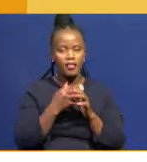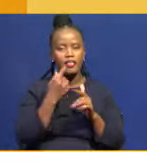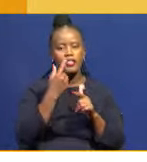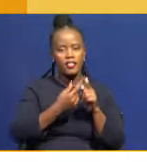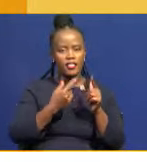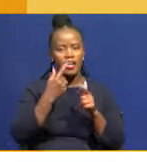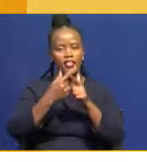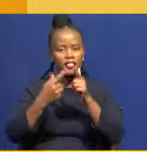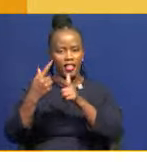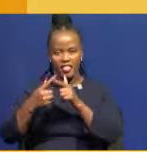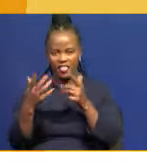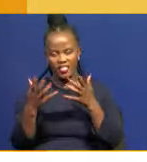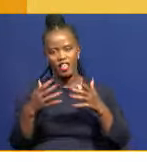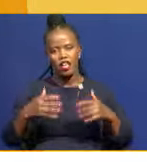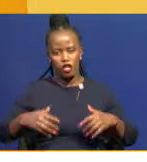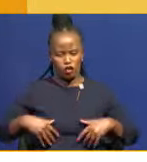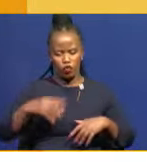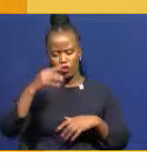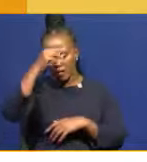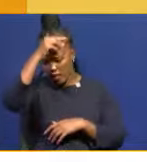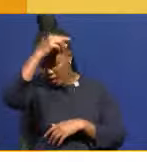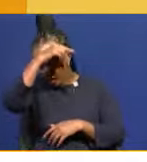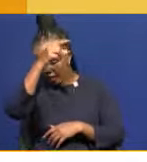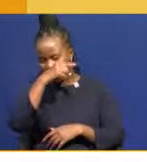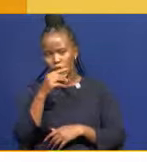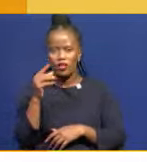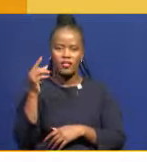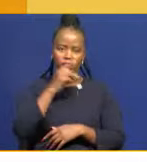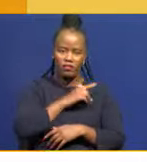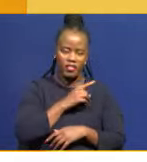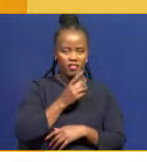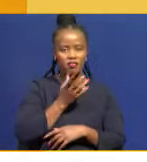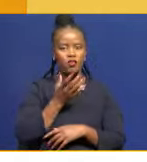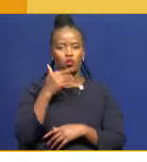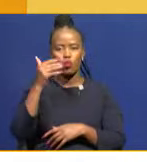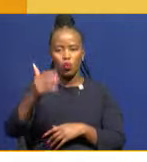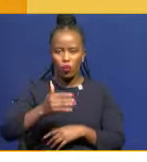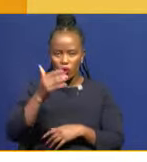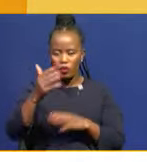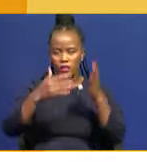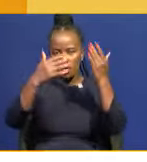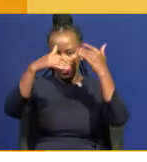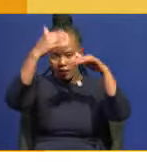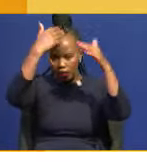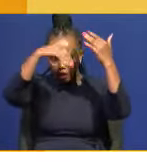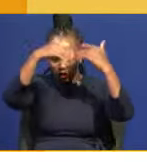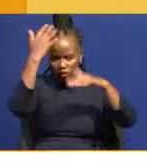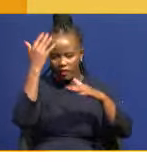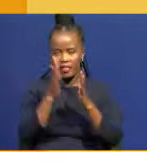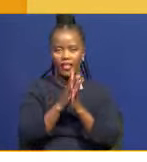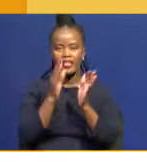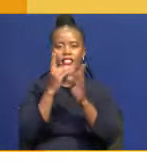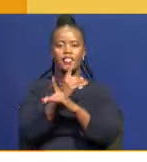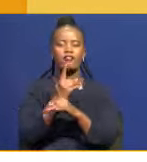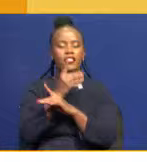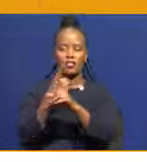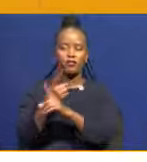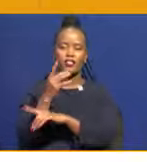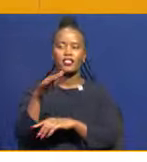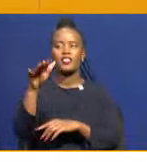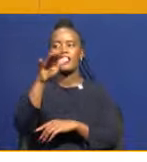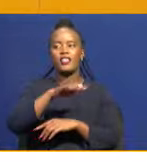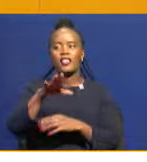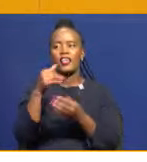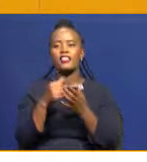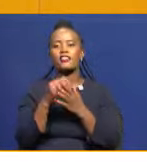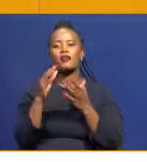kuna vijana ambao wanahitimu, nikisema wanahitimu na graduate katika vyuo na hata katika taasisi mbalimbali za elimu. Jingi